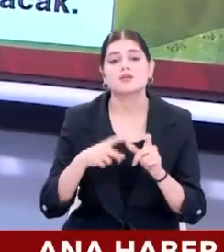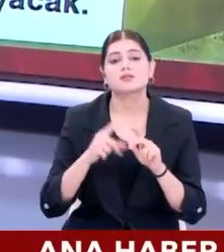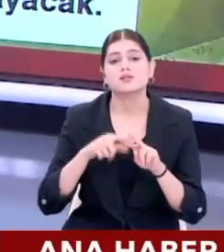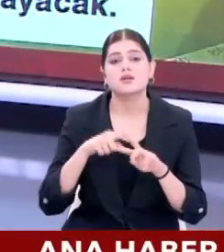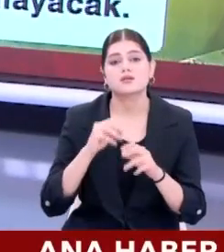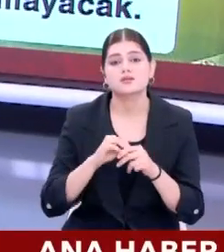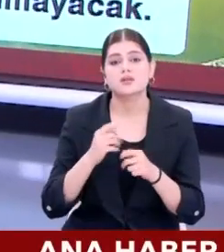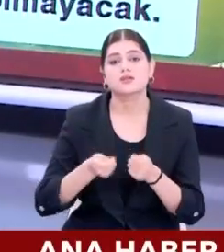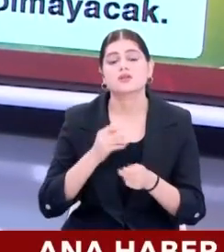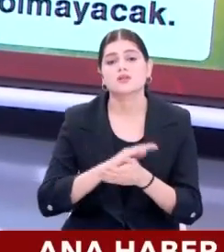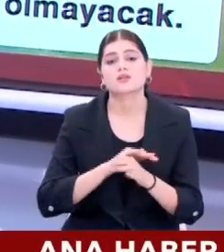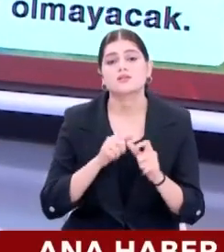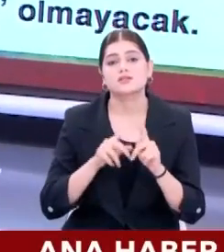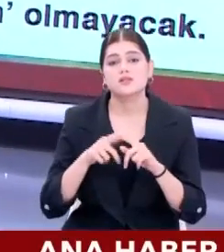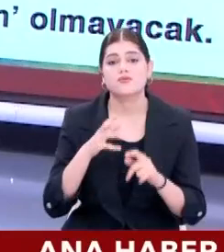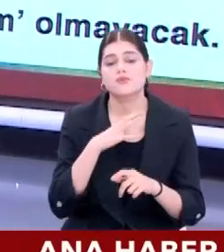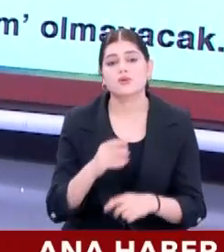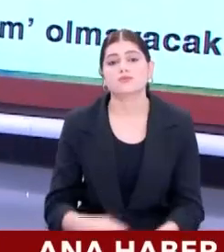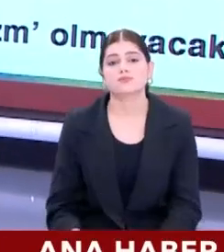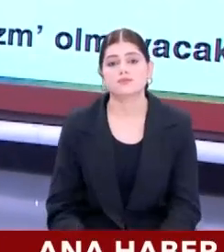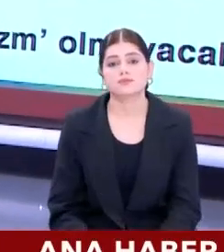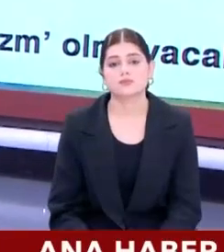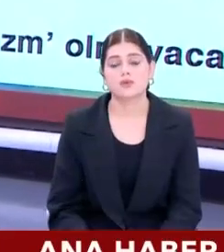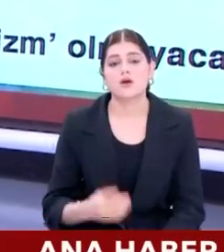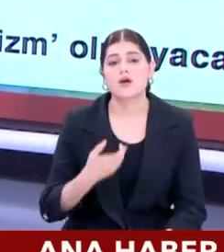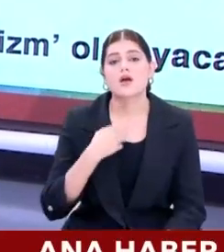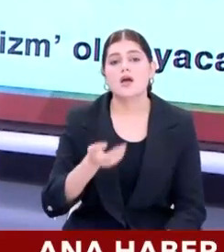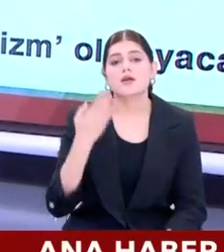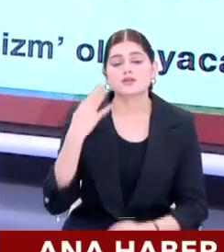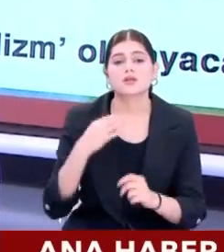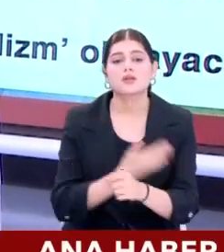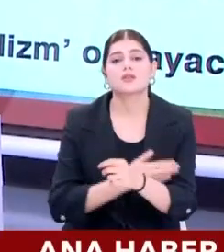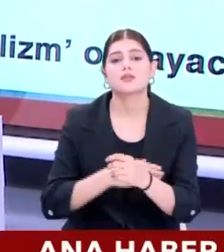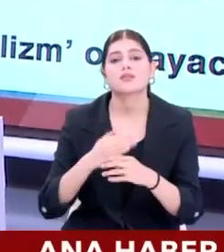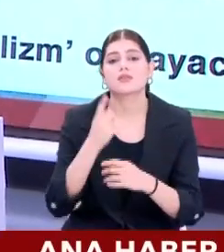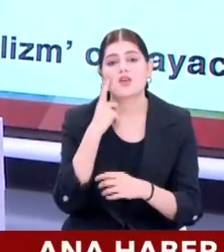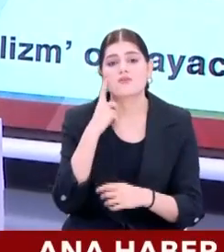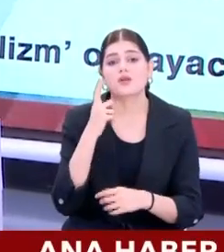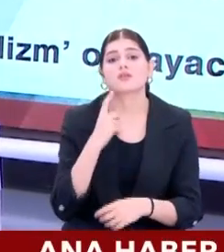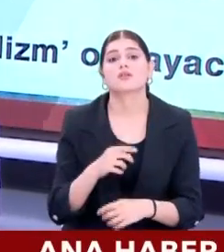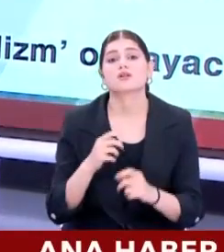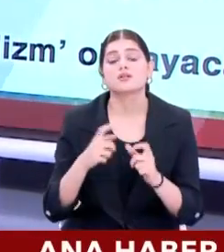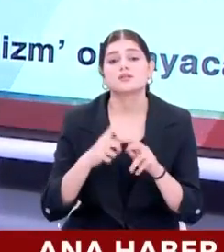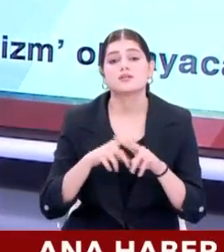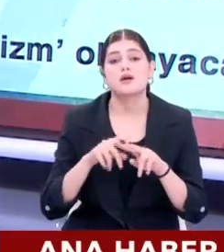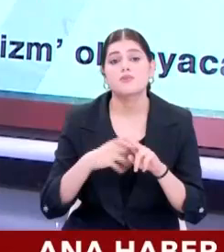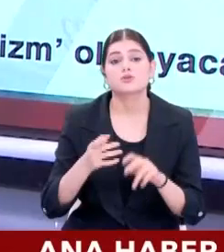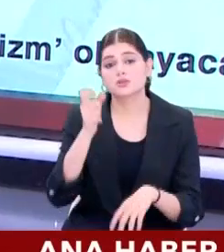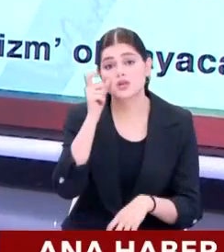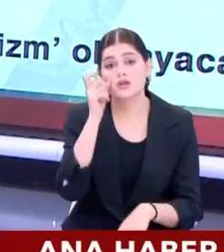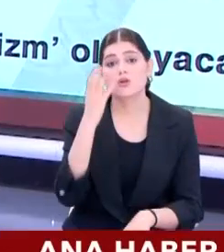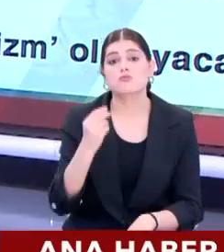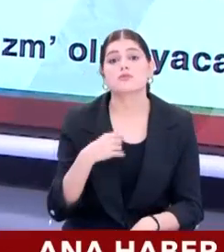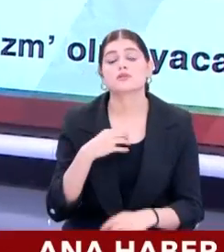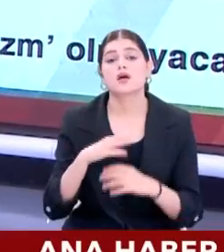etmek isteyen bir sınıf açıkçası sermayesini O yüzden artık ulus devletlerin biraz sermayeye Karşı daha dikkatli bizim